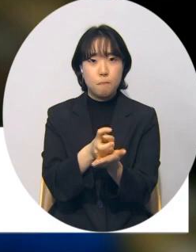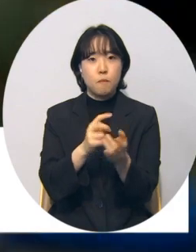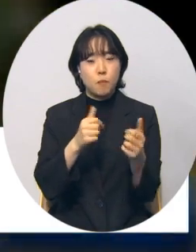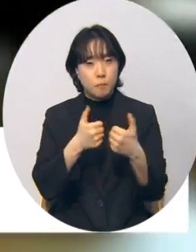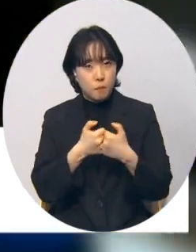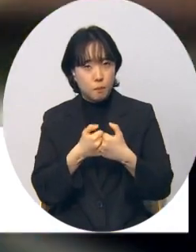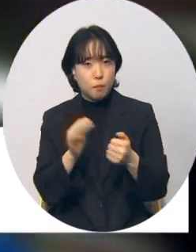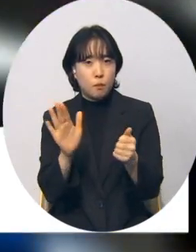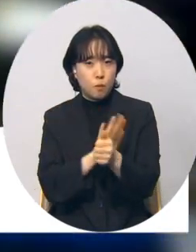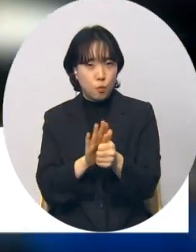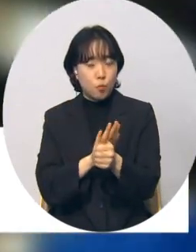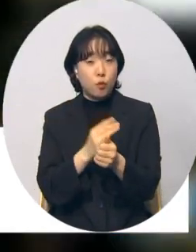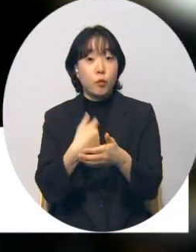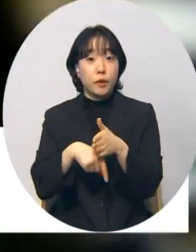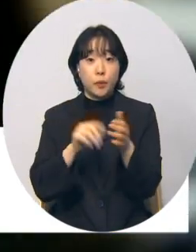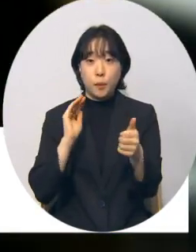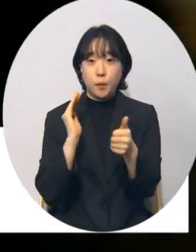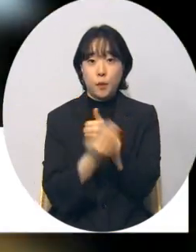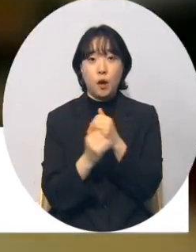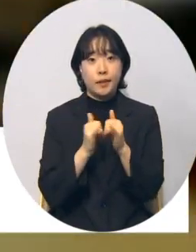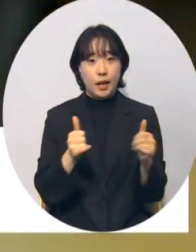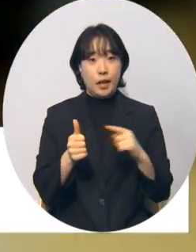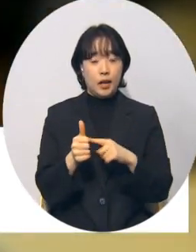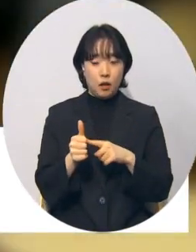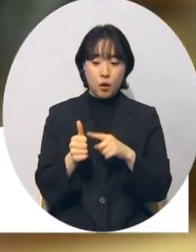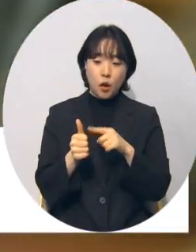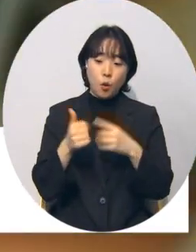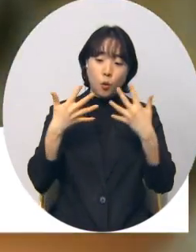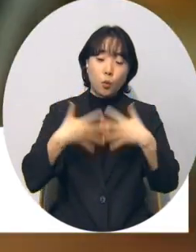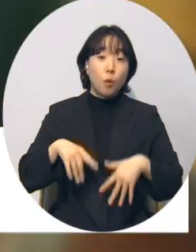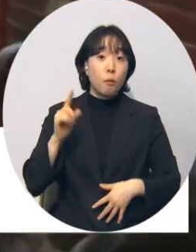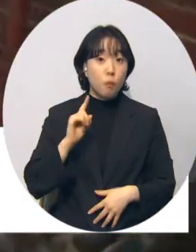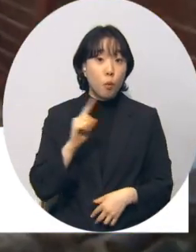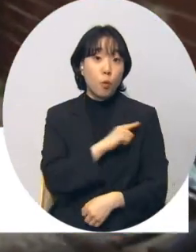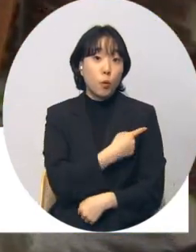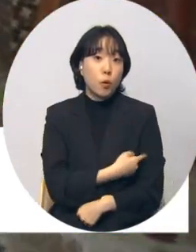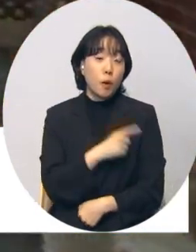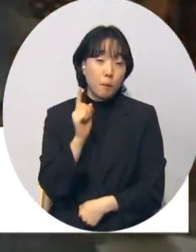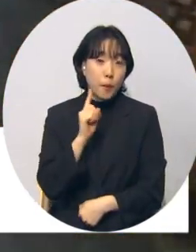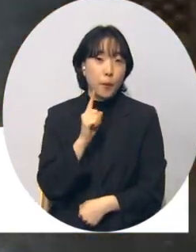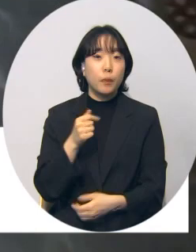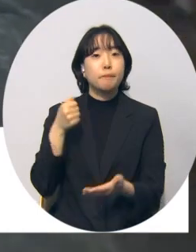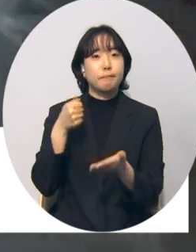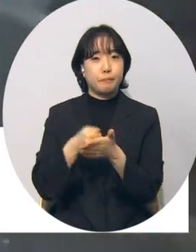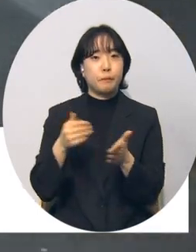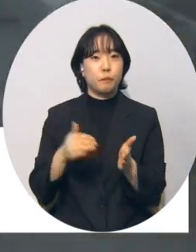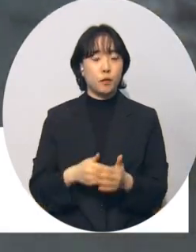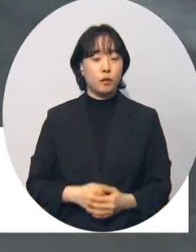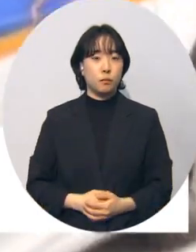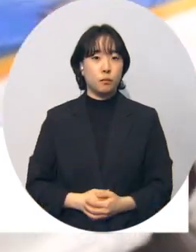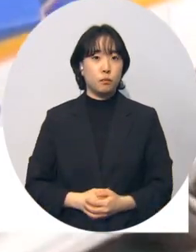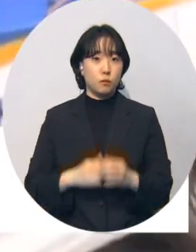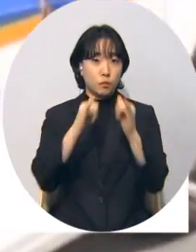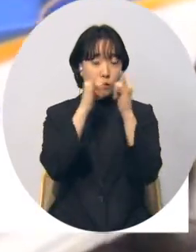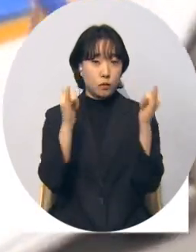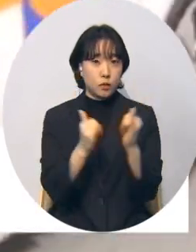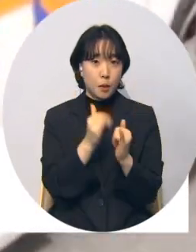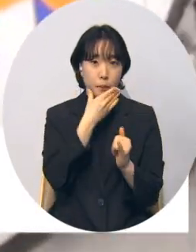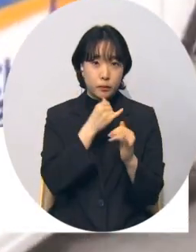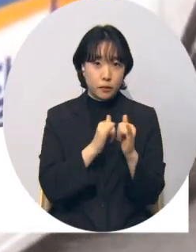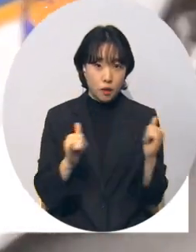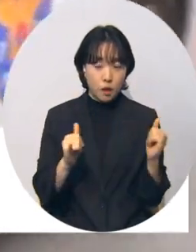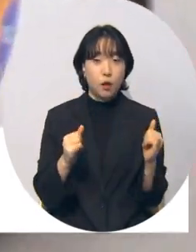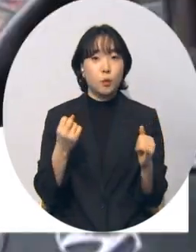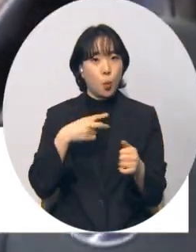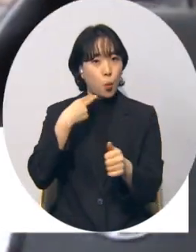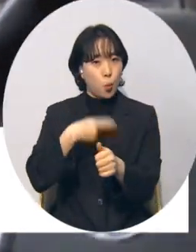줄 피해 학생 지원 조력 인의 자격 요건도 마련됐습니다 사회복지사나 교원 경찰로 근무하거나 재직